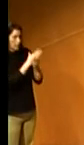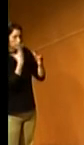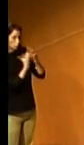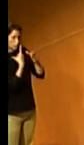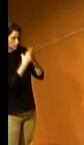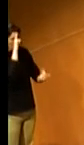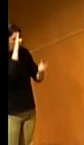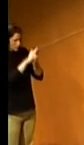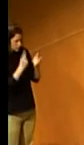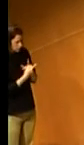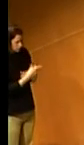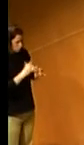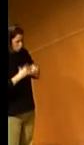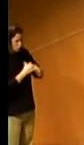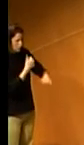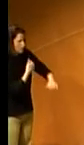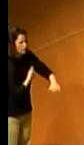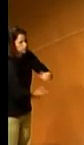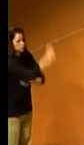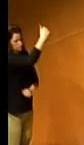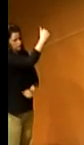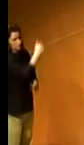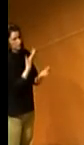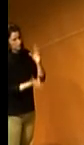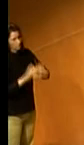l'autonomie. Et ça, c'est très important.